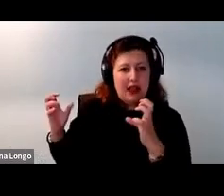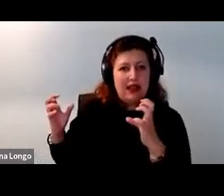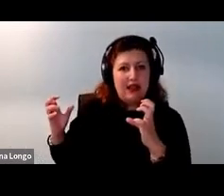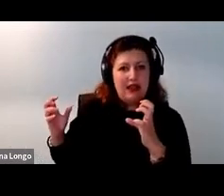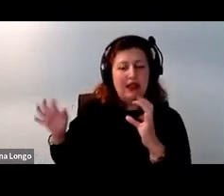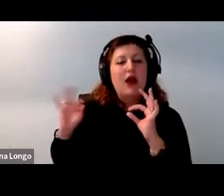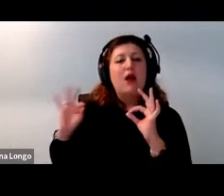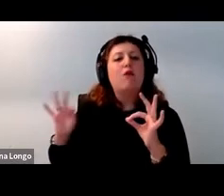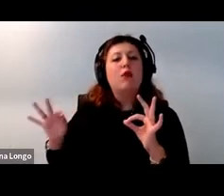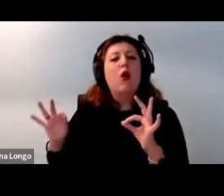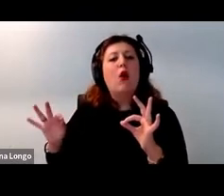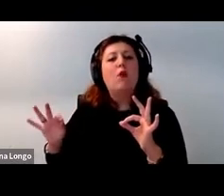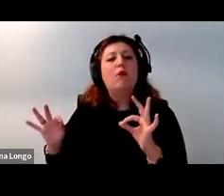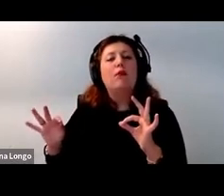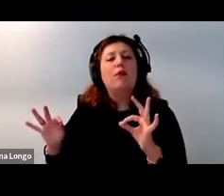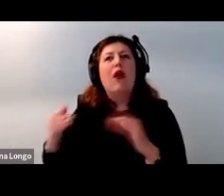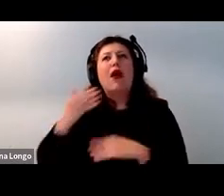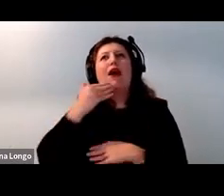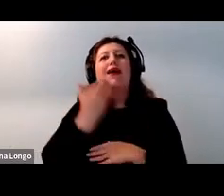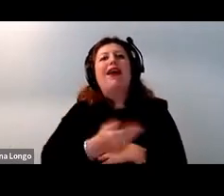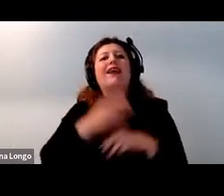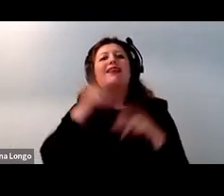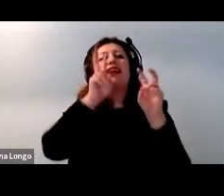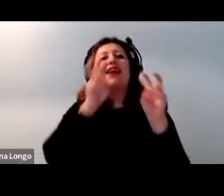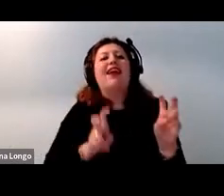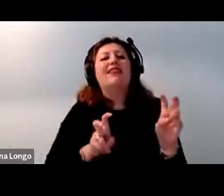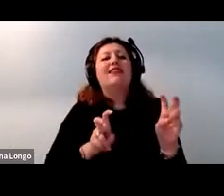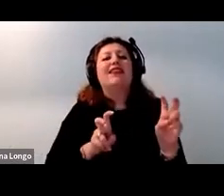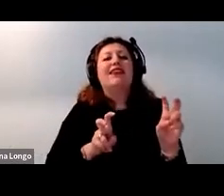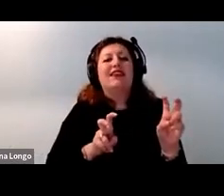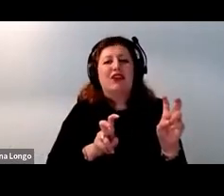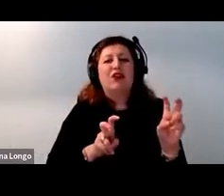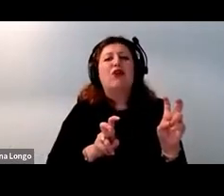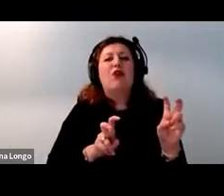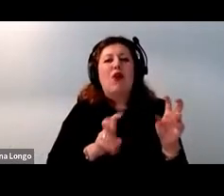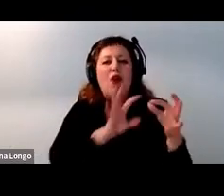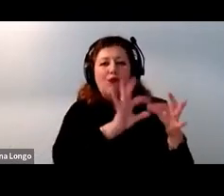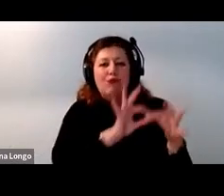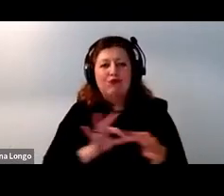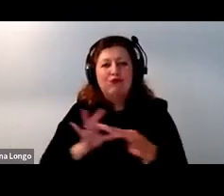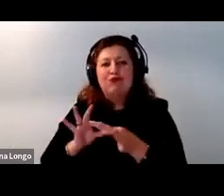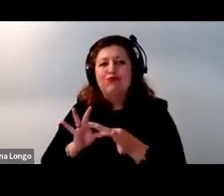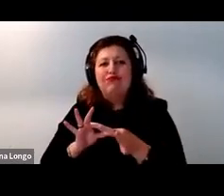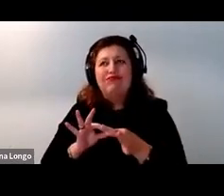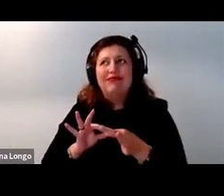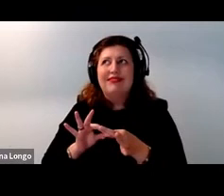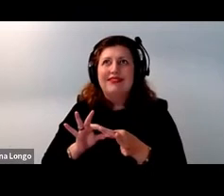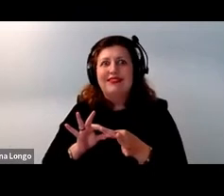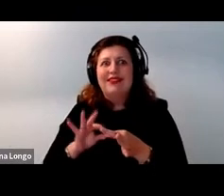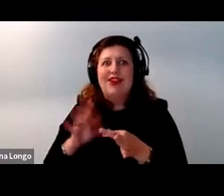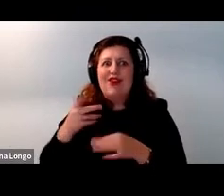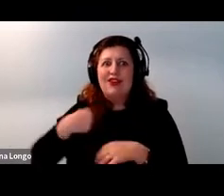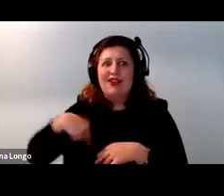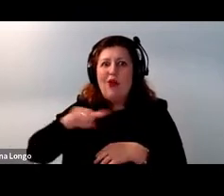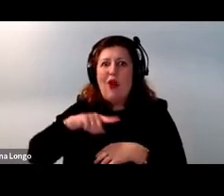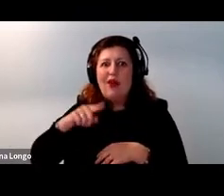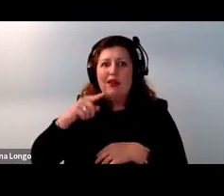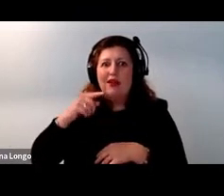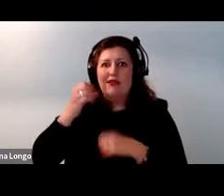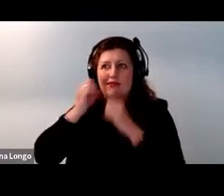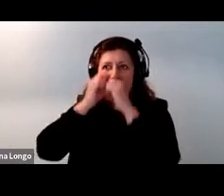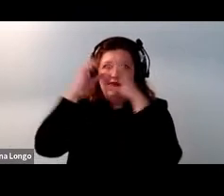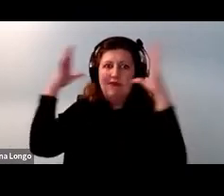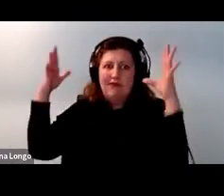rispetto all'energia elettrica nei villaggi che abbiamo visitato, forse noi ci aspettiamo uno standard più alto di quello